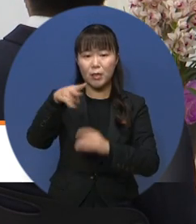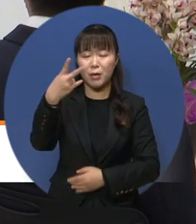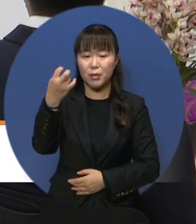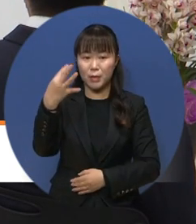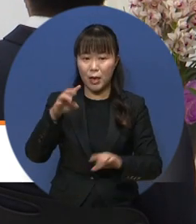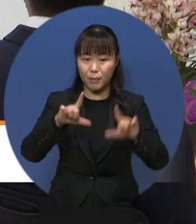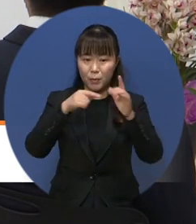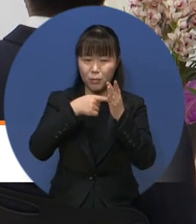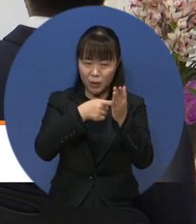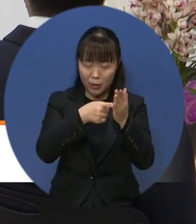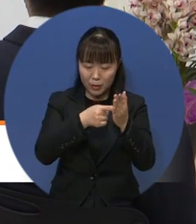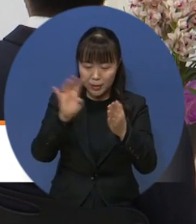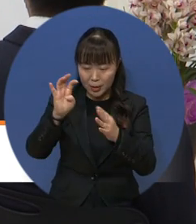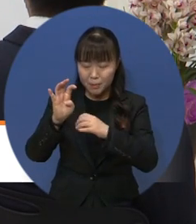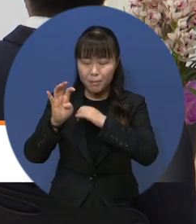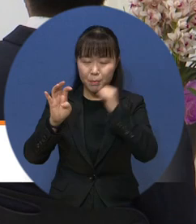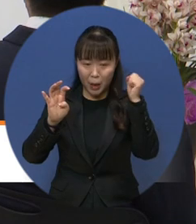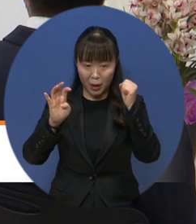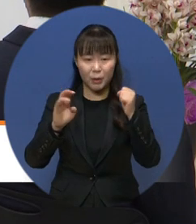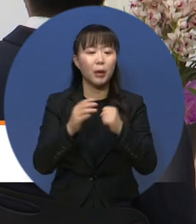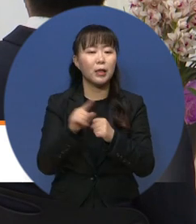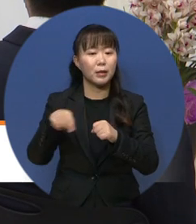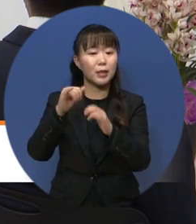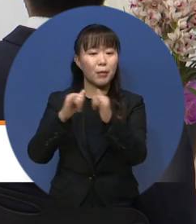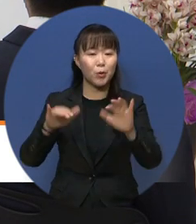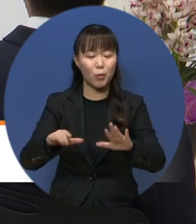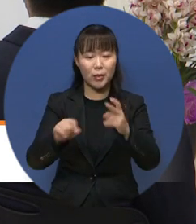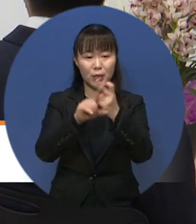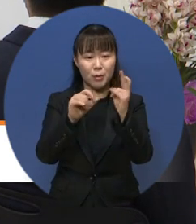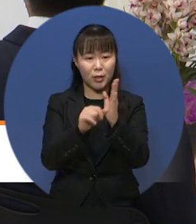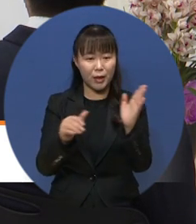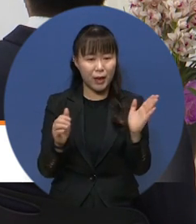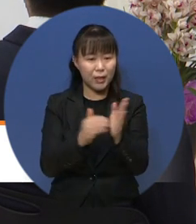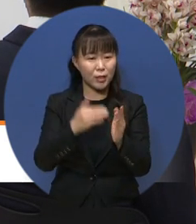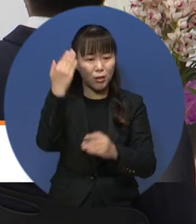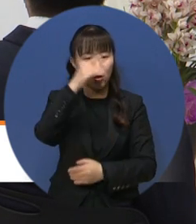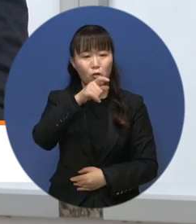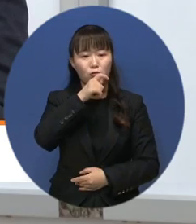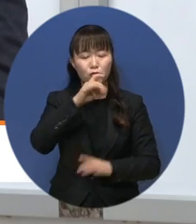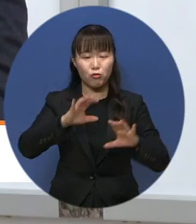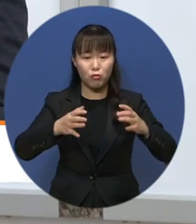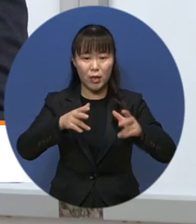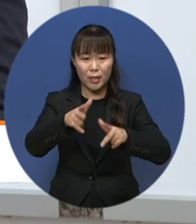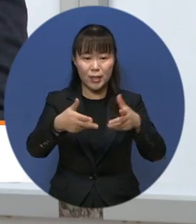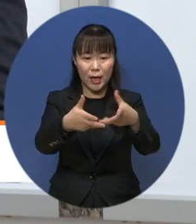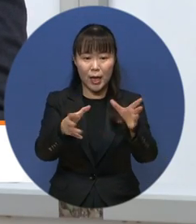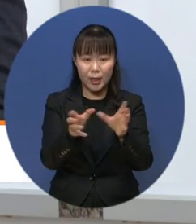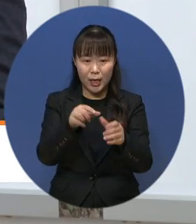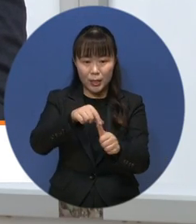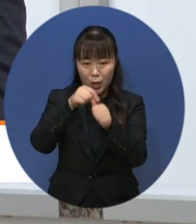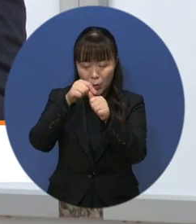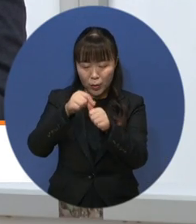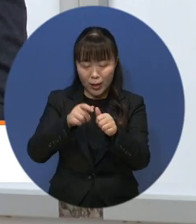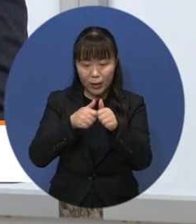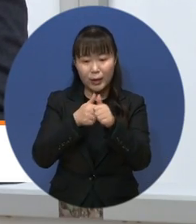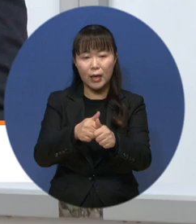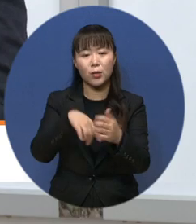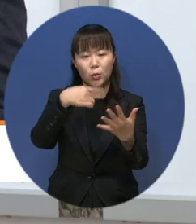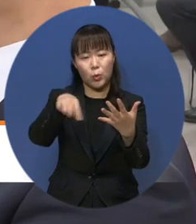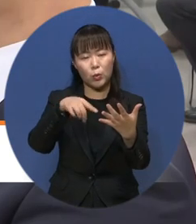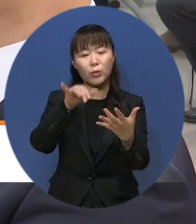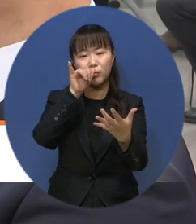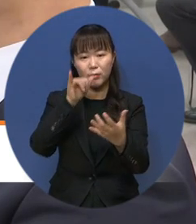지원해 40명이 선발됐으며 이들은 오는 12월까지 여수국가산단 채용 방향에 맞춰 교육 등을 받게